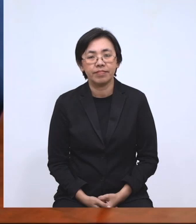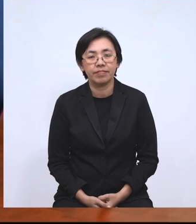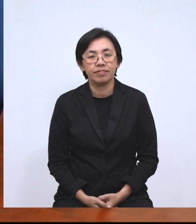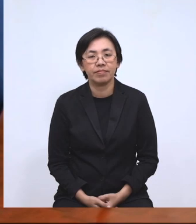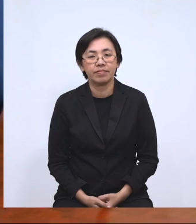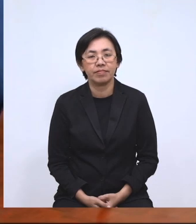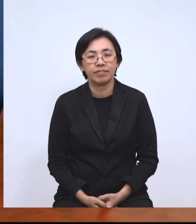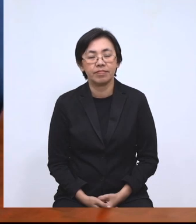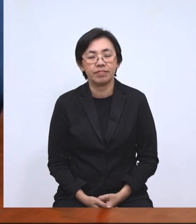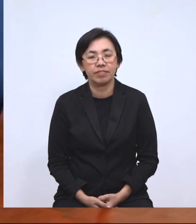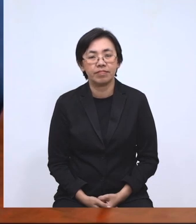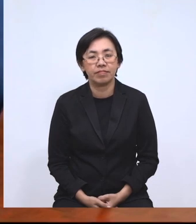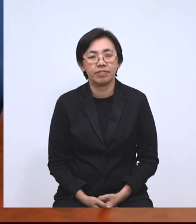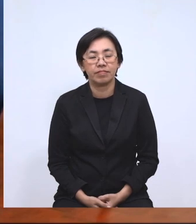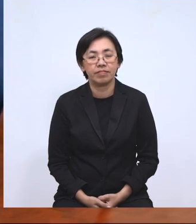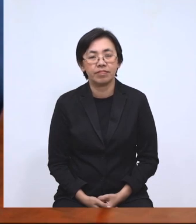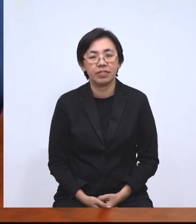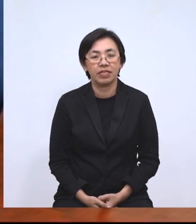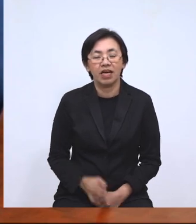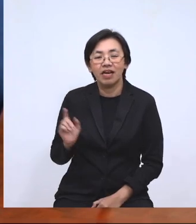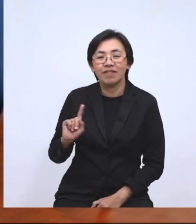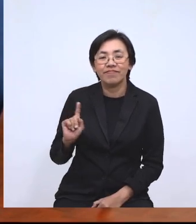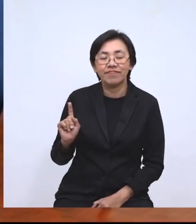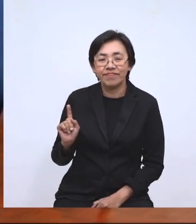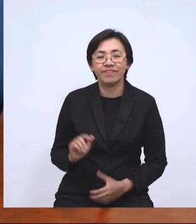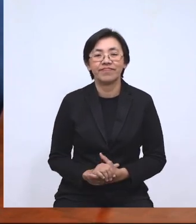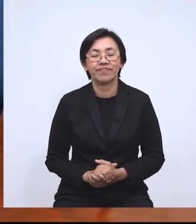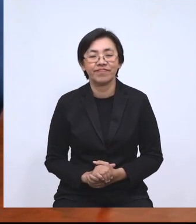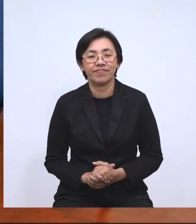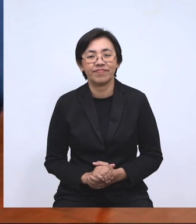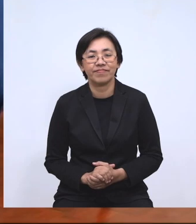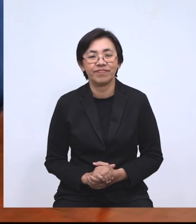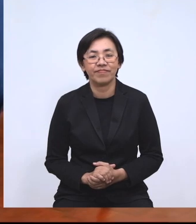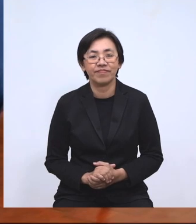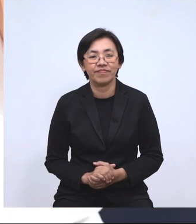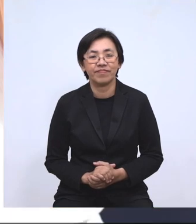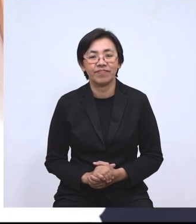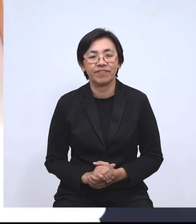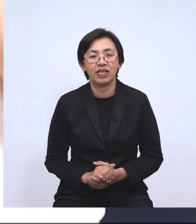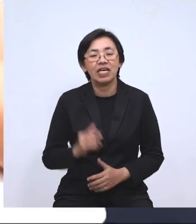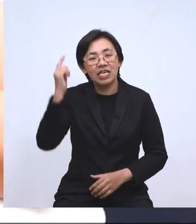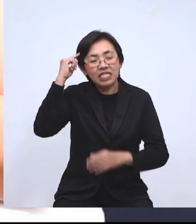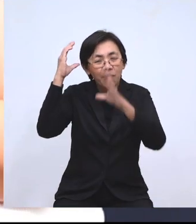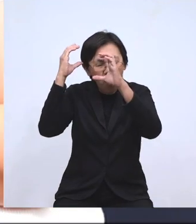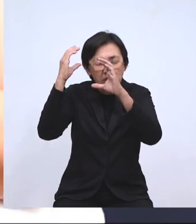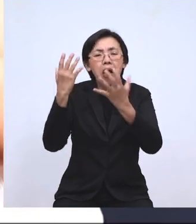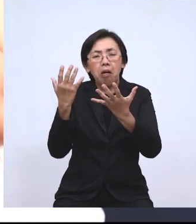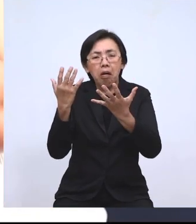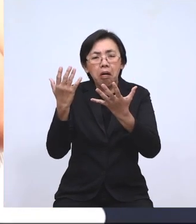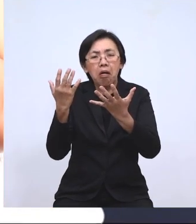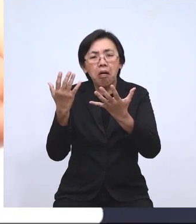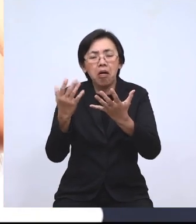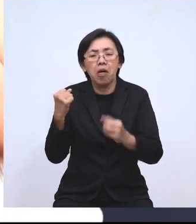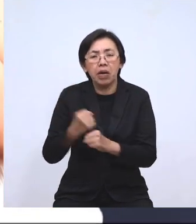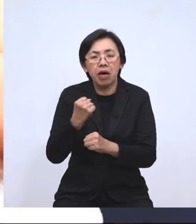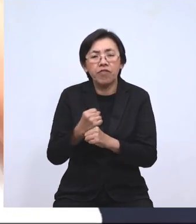ลักษณะวิธีการเอาคุณแม่ก่อนเลยค่ะ เนื่องจากน้องแมวมอสมีในเรื่องของการรับรู้ในเรื่องของสมองด้วยนะคะเพราะฉ